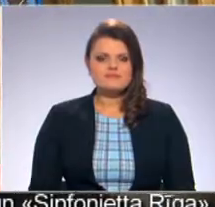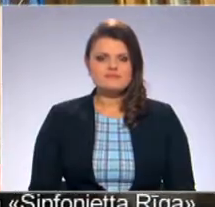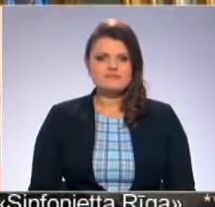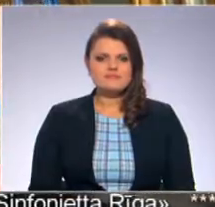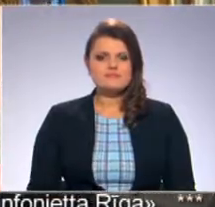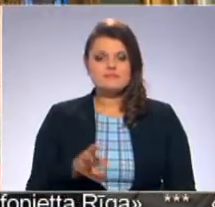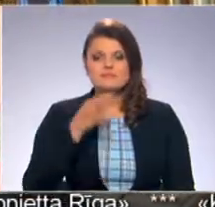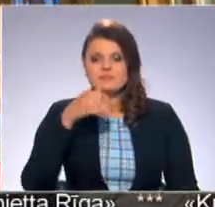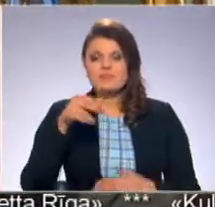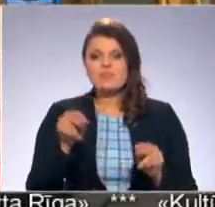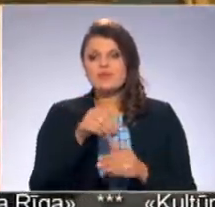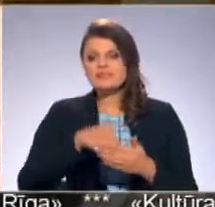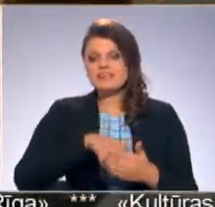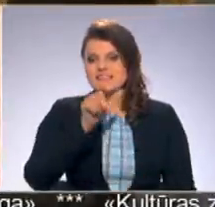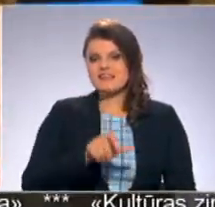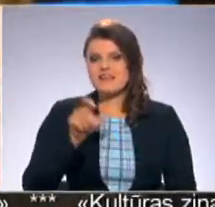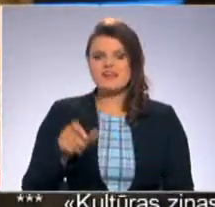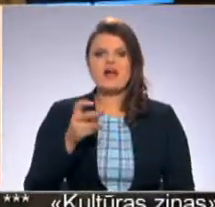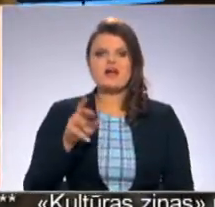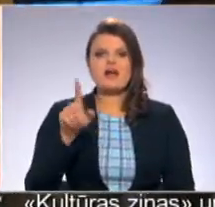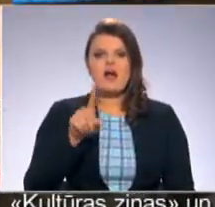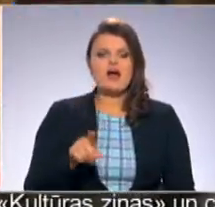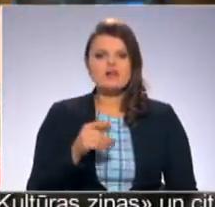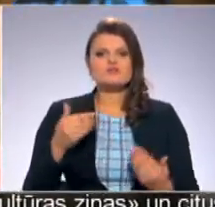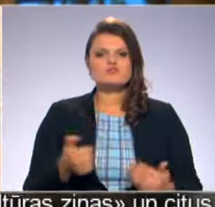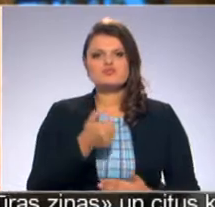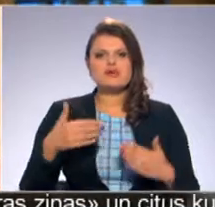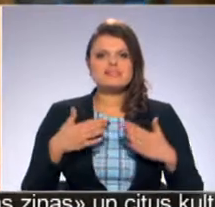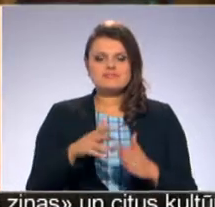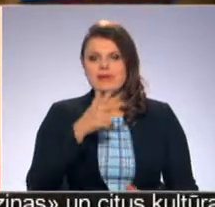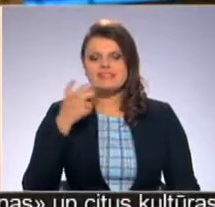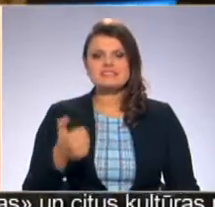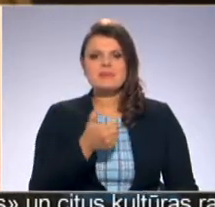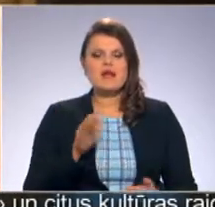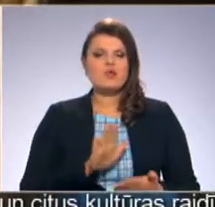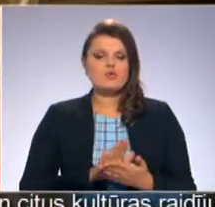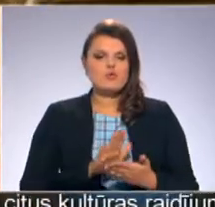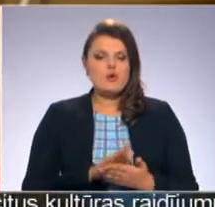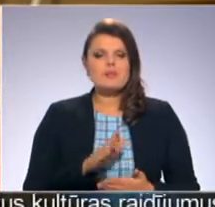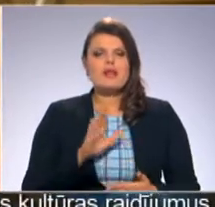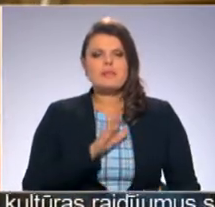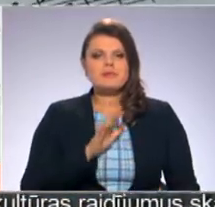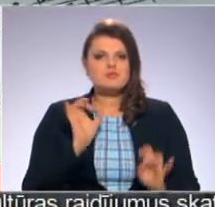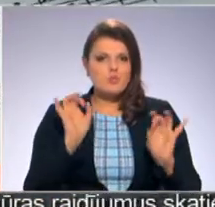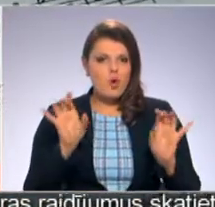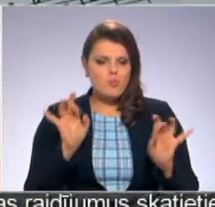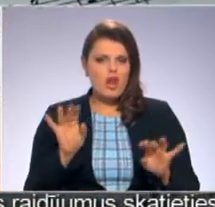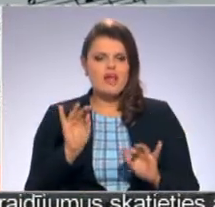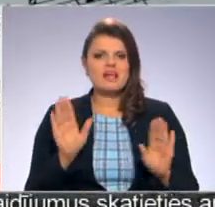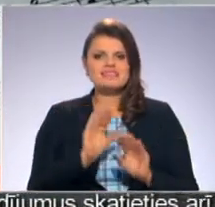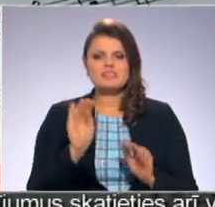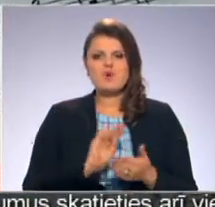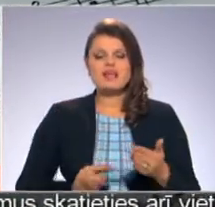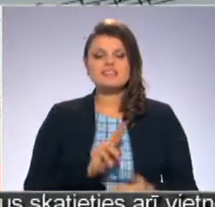Kā apgalvo mūzikas vēsturnieki Karls Filips Emanuels Bachs, kuram šogad svinam 300 gadu jubileju, esot bijis populārāks komponists nekā